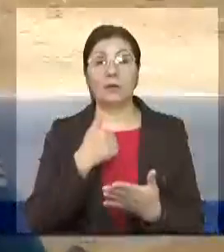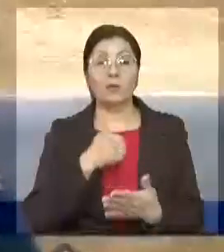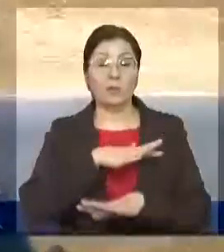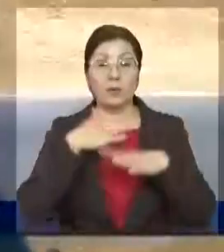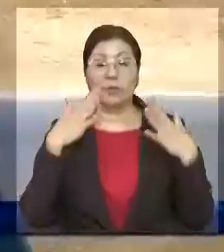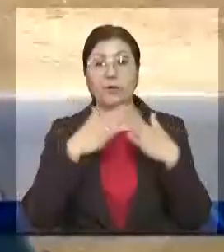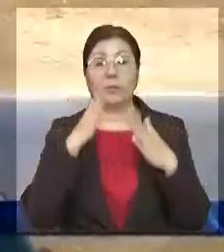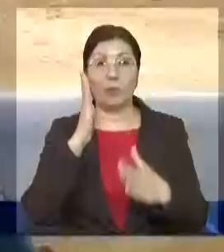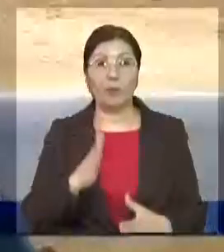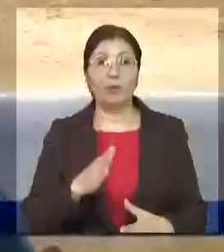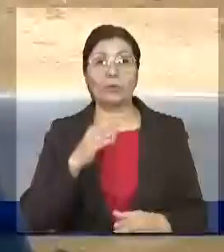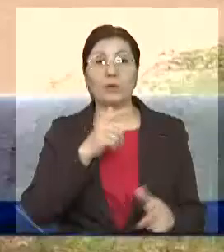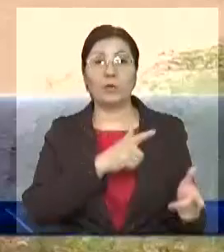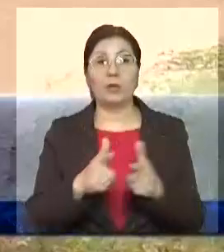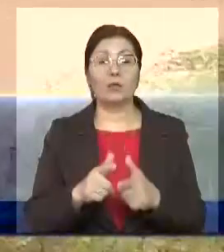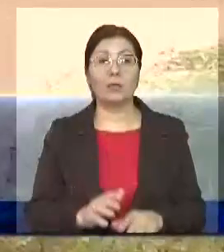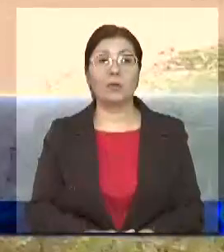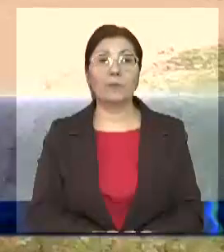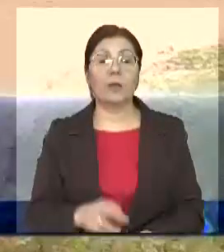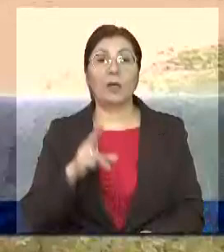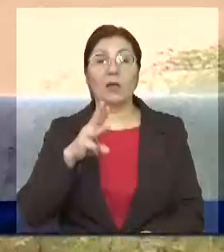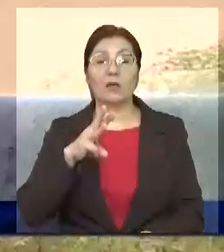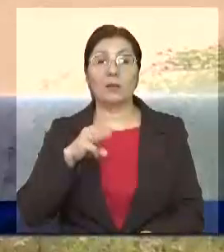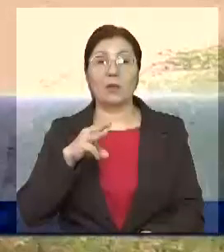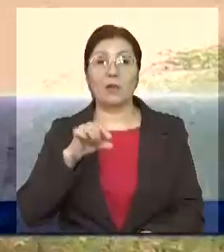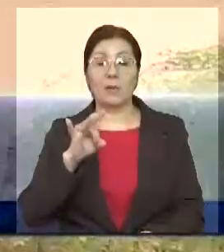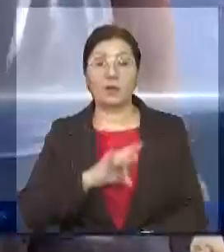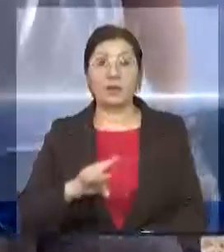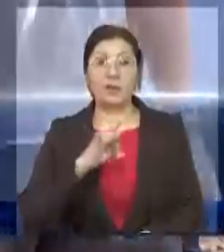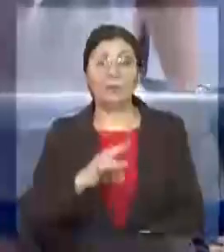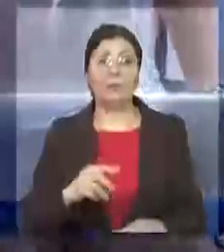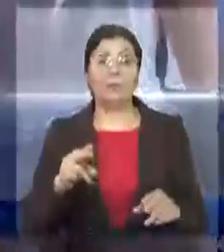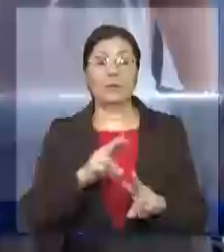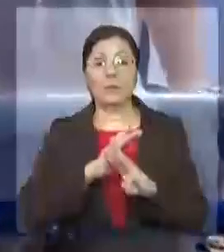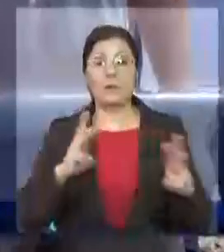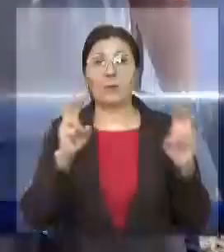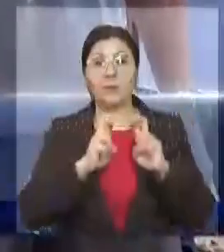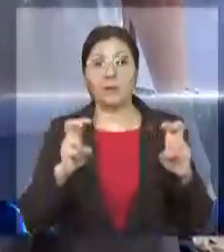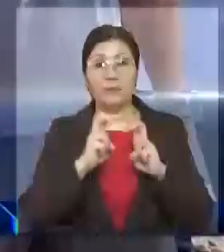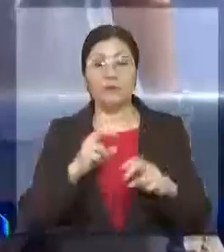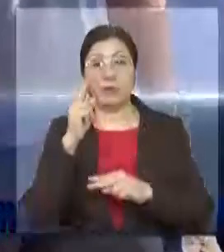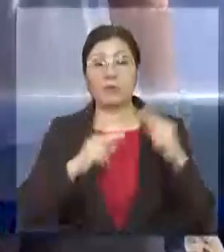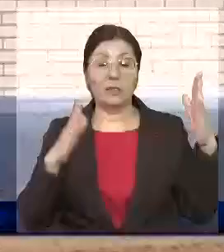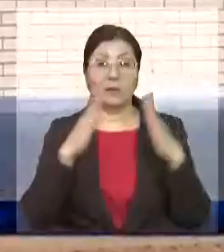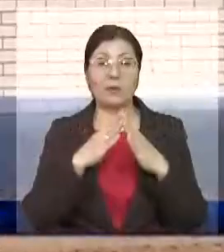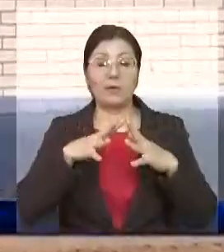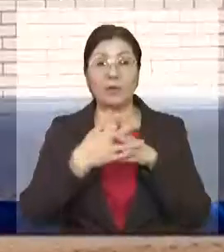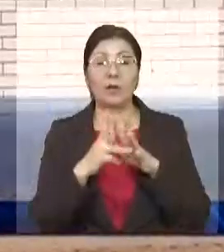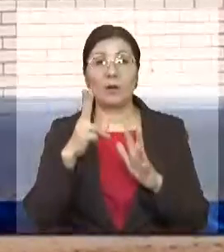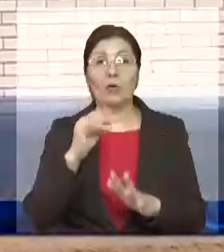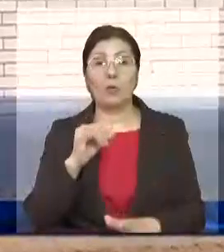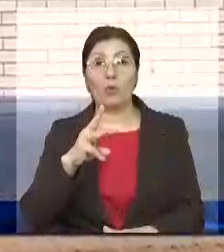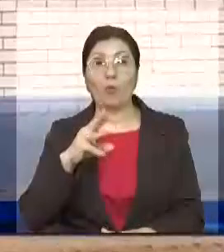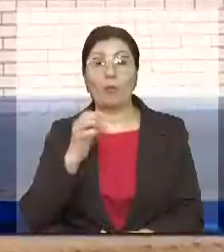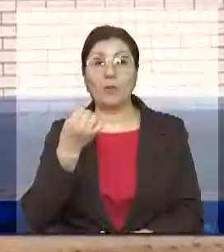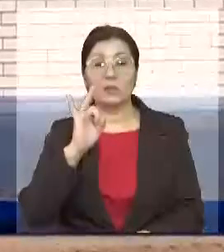домов готова. Здесь в Каратале. А в Темирском районе премьер-министр проверил ход строительства домов в селе Кумсай. В результате паводков половину